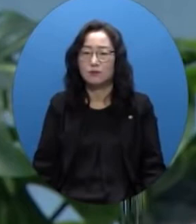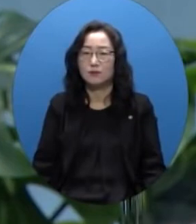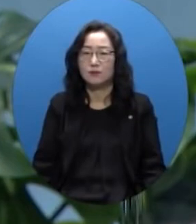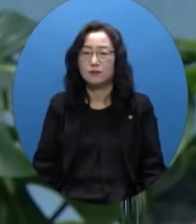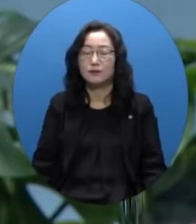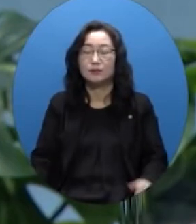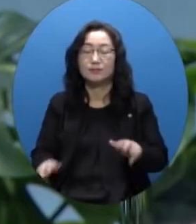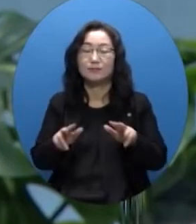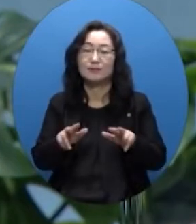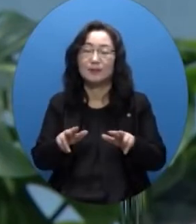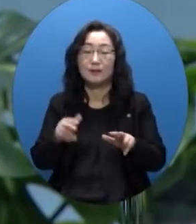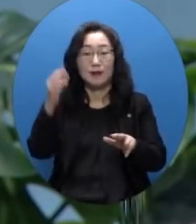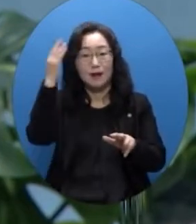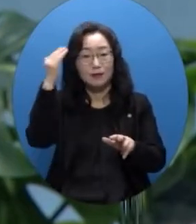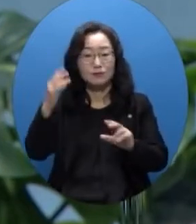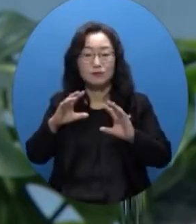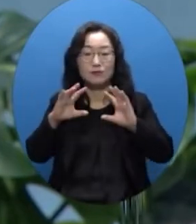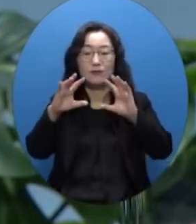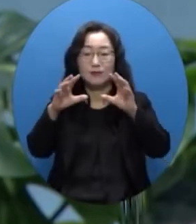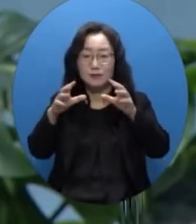지금 우리 대한민국의